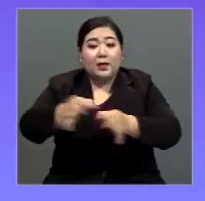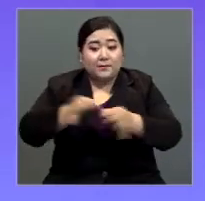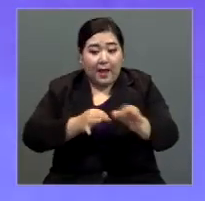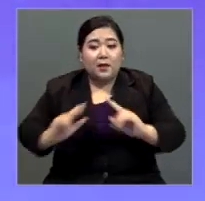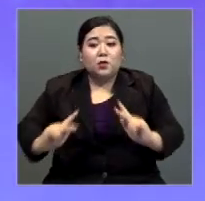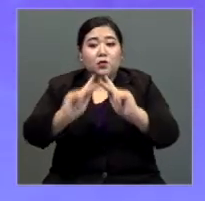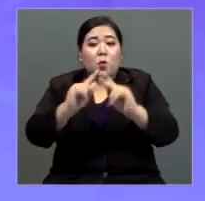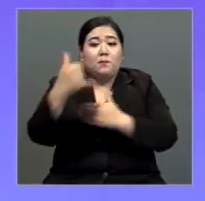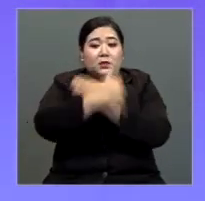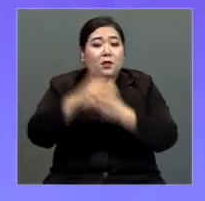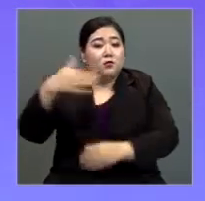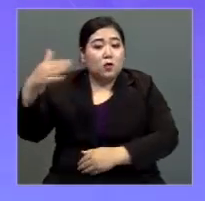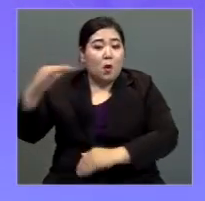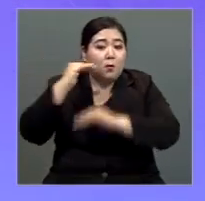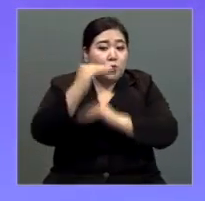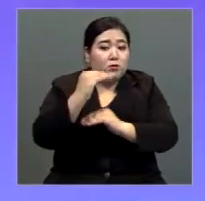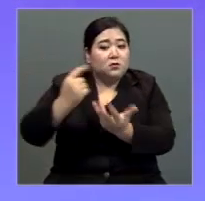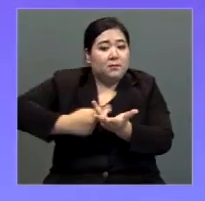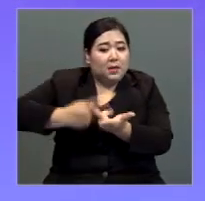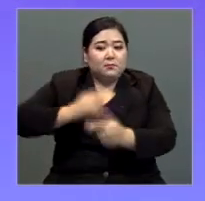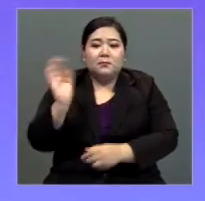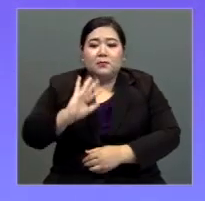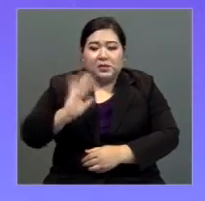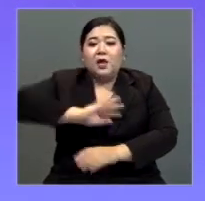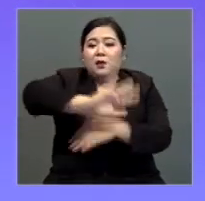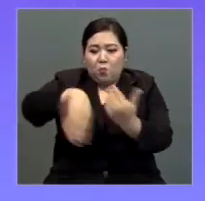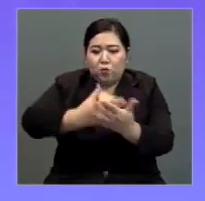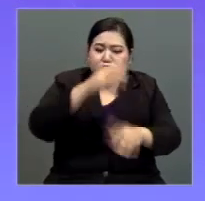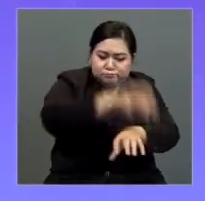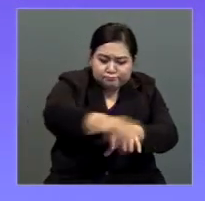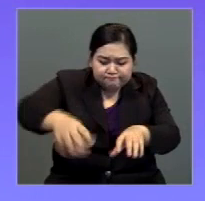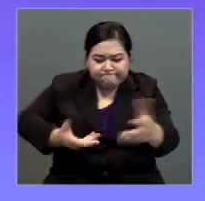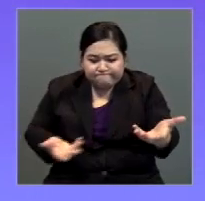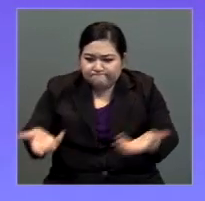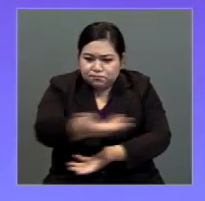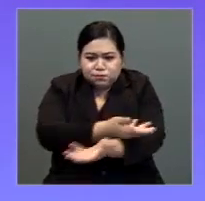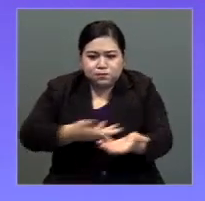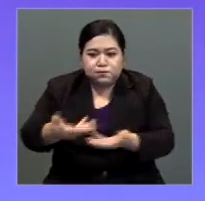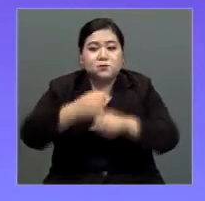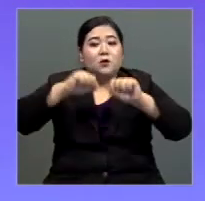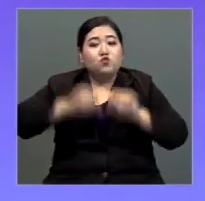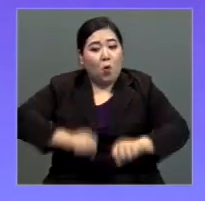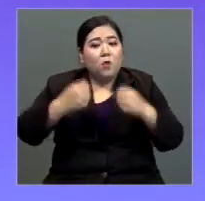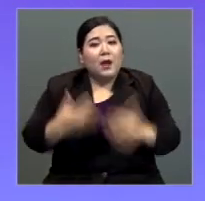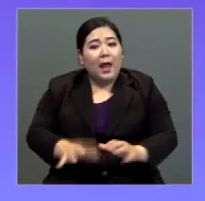onlyุกหน่วยงาน ๆเขาหาร kneững